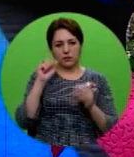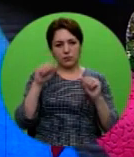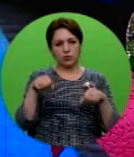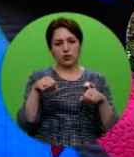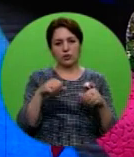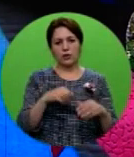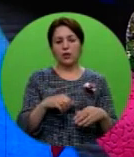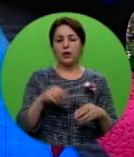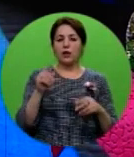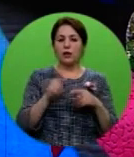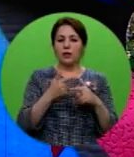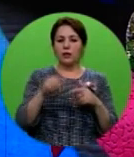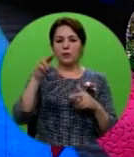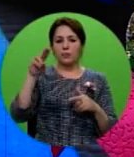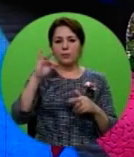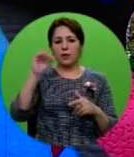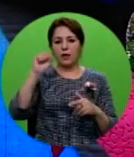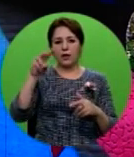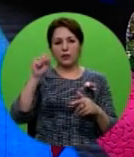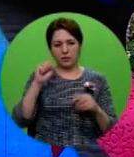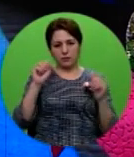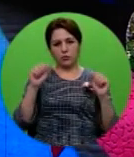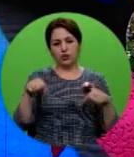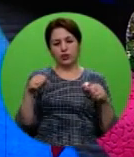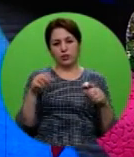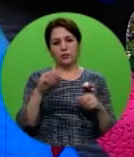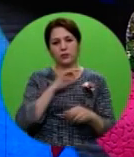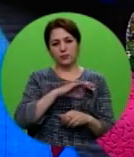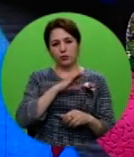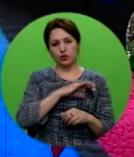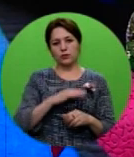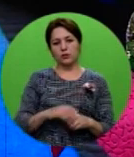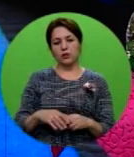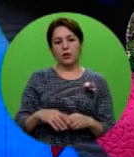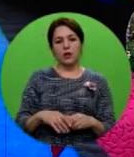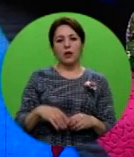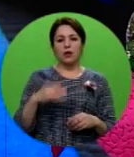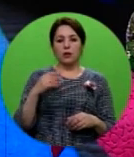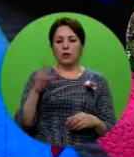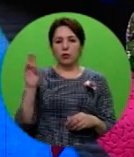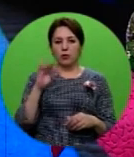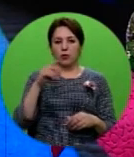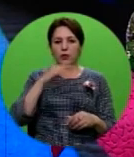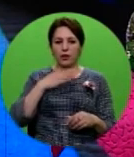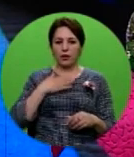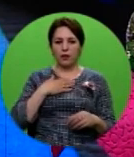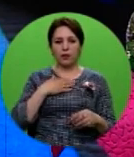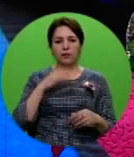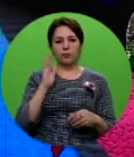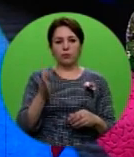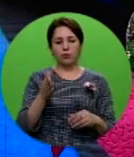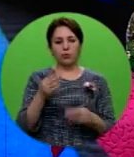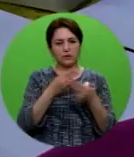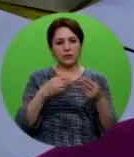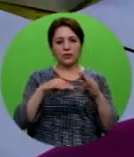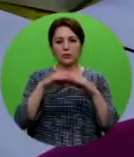или пиала. Она тоже, возможно, пригодится. Но я нарисую от руки. Ребята, вы также